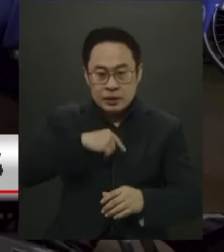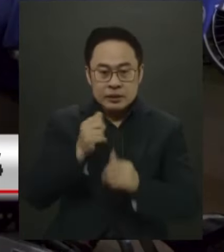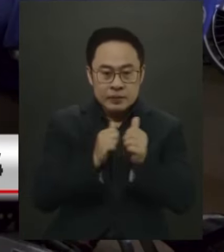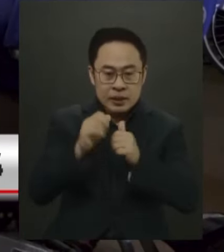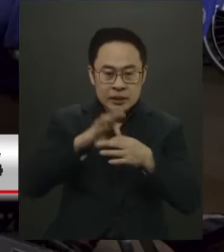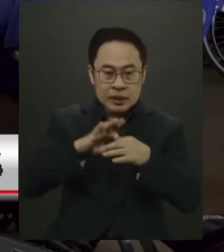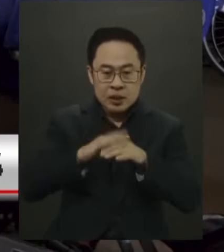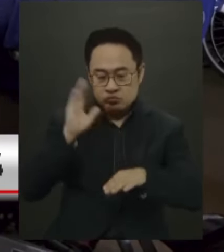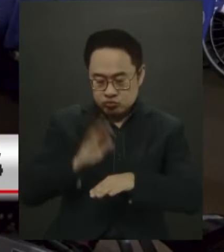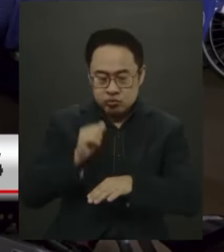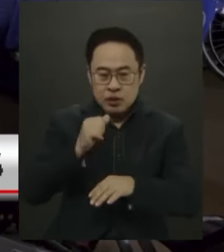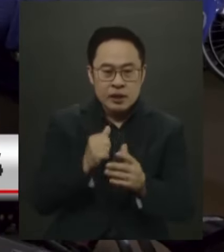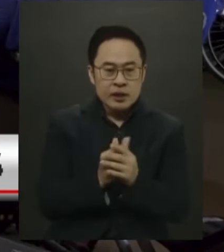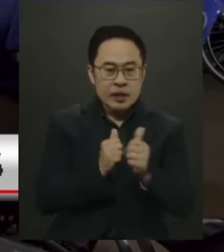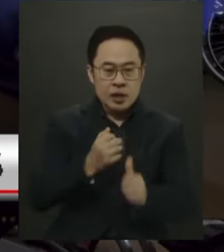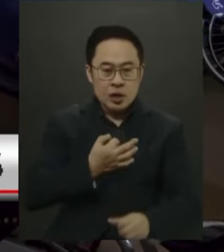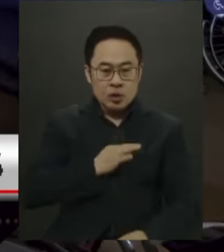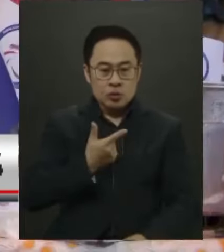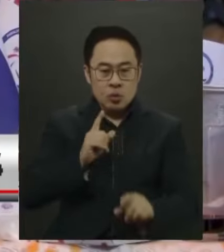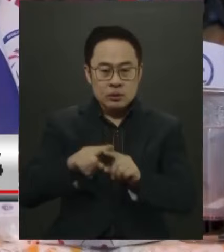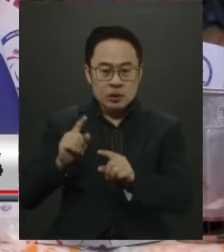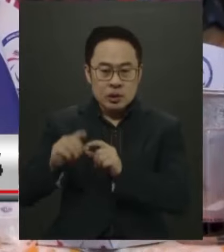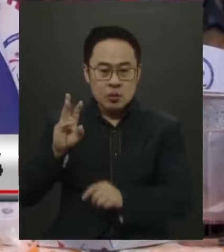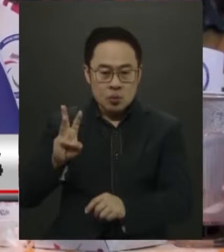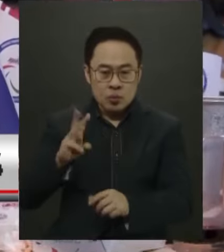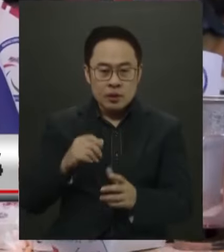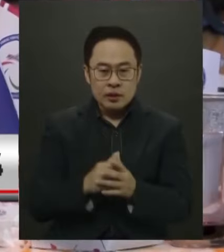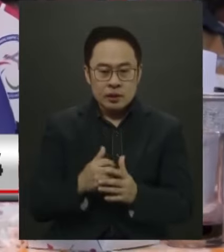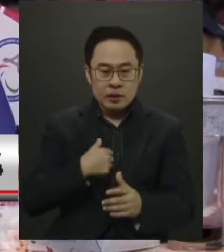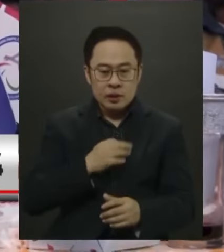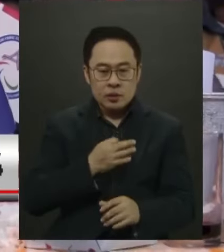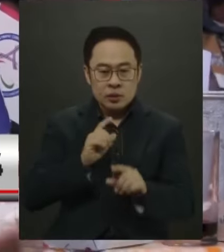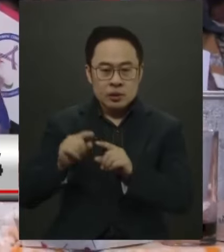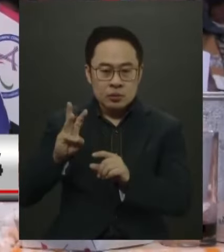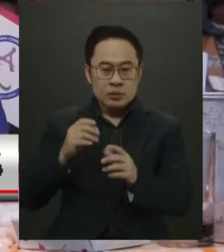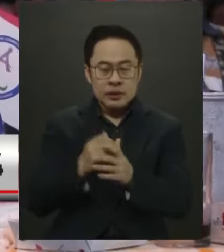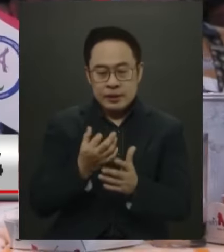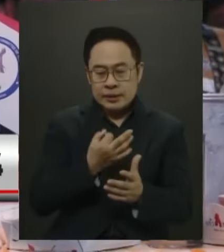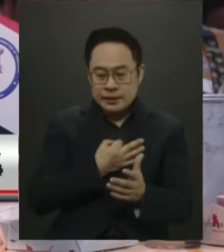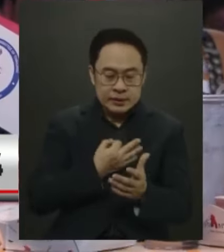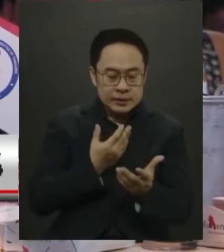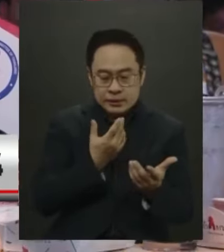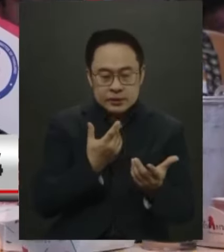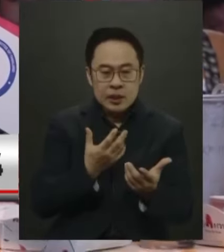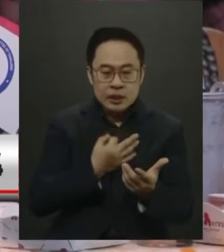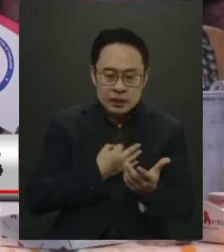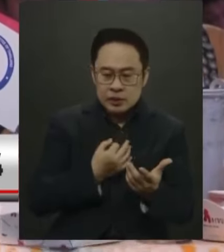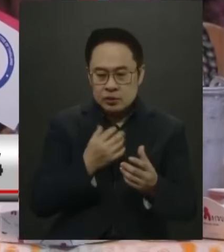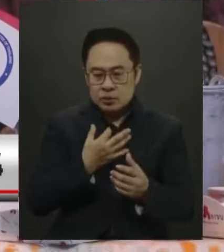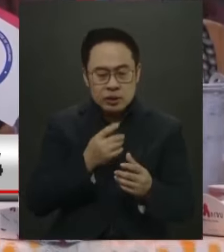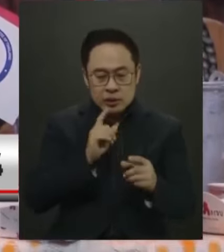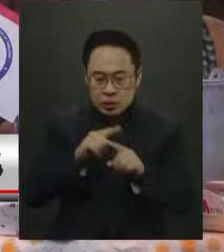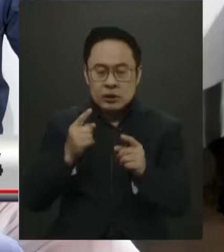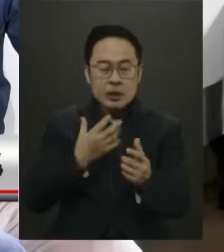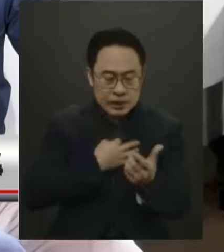ลงานได้ดีที่สุดในประวัติศาสตร์นะคะด้วยการคว้าได้ถึง30เหรียญรางวัลจากการแข่งขันพาราลิมปิกเกม